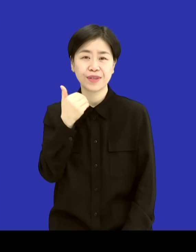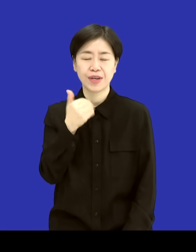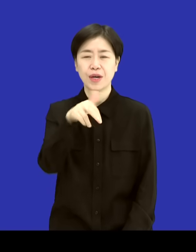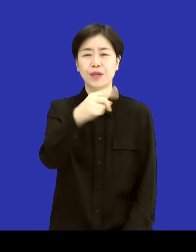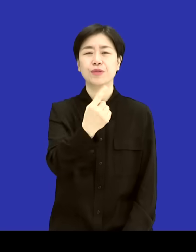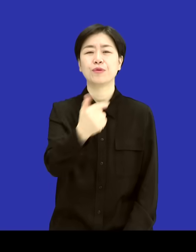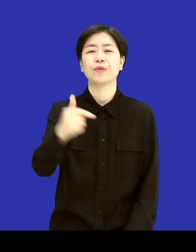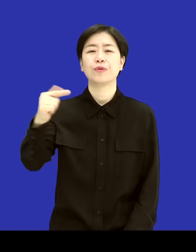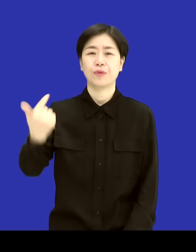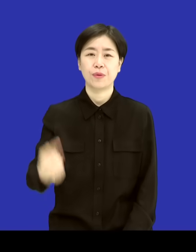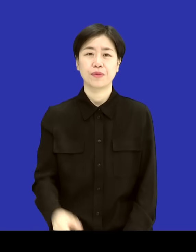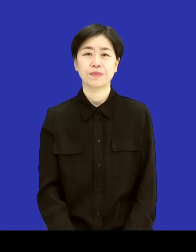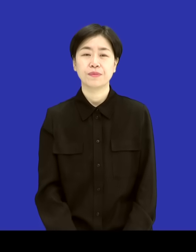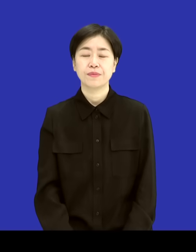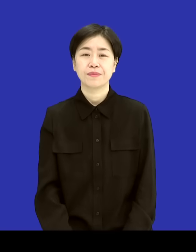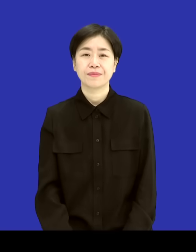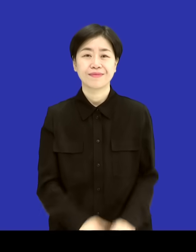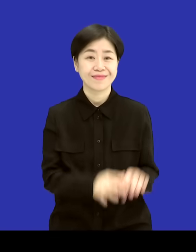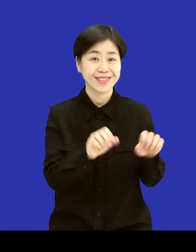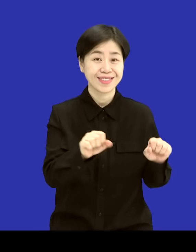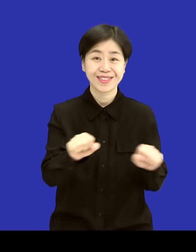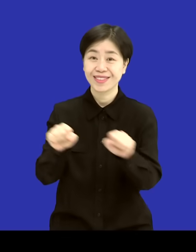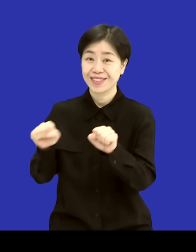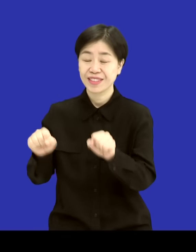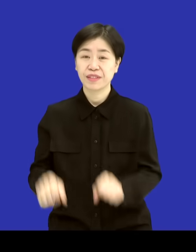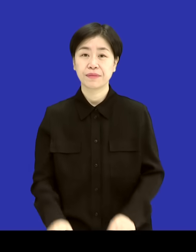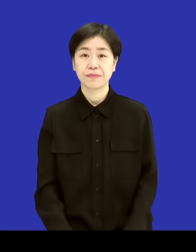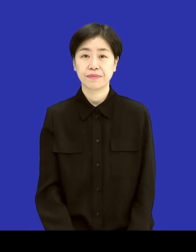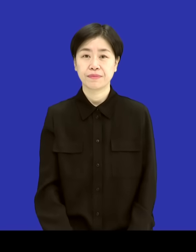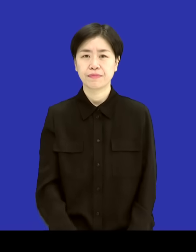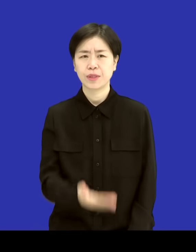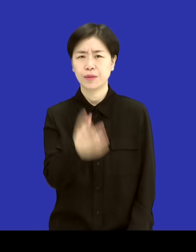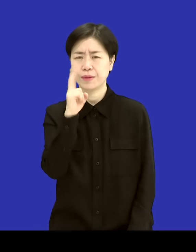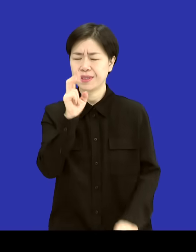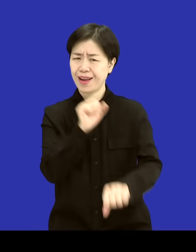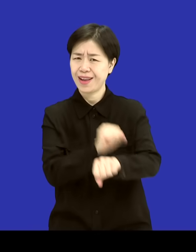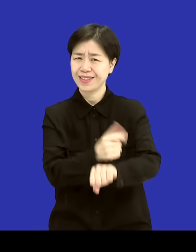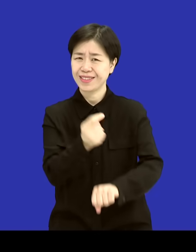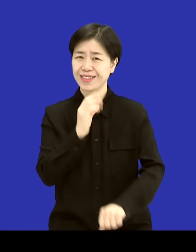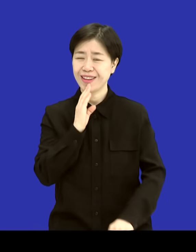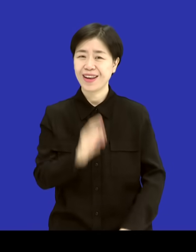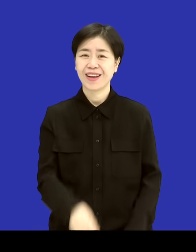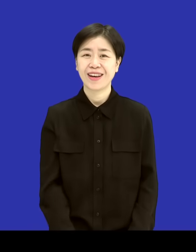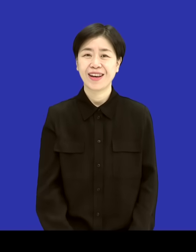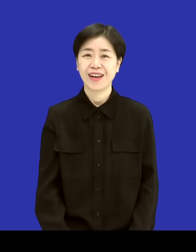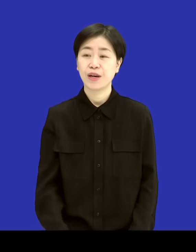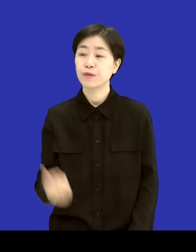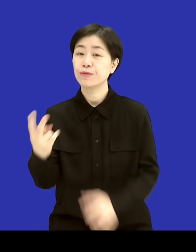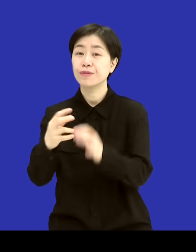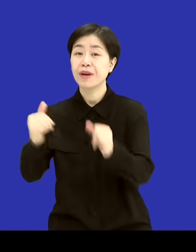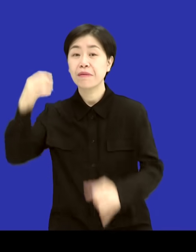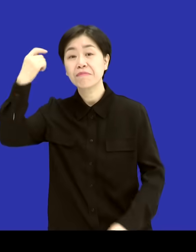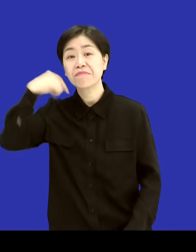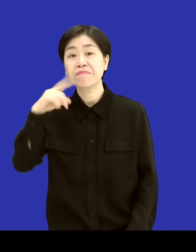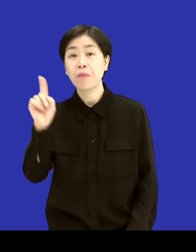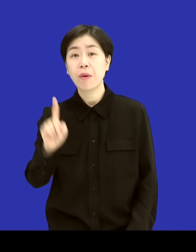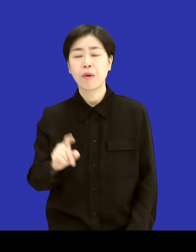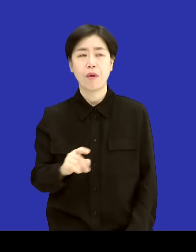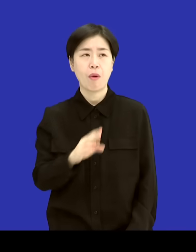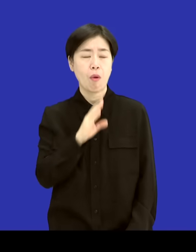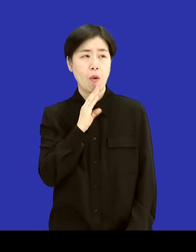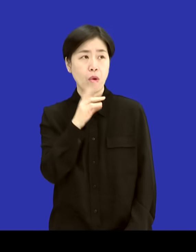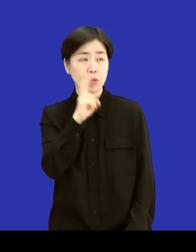안녕하세요. 안녕하세요. 반갑습니다. 역시 성악의 천재. 두 분 어떻게 들으셨어요? 마음이